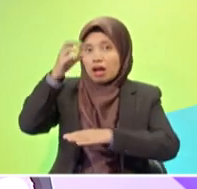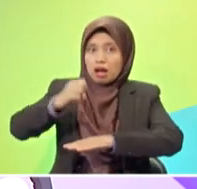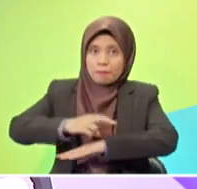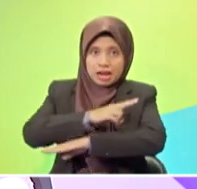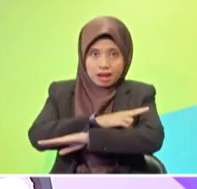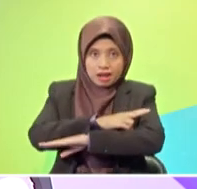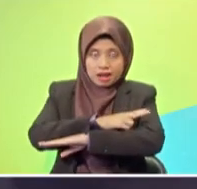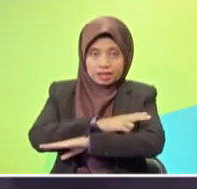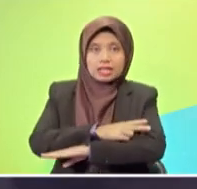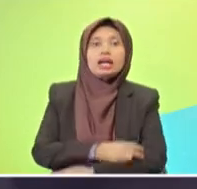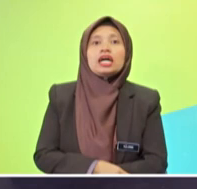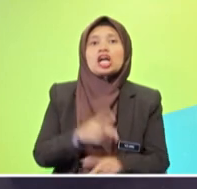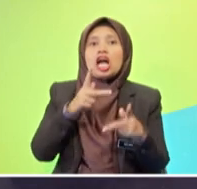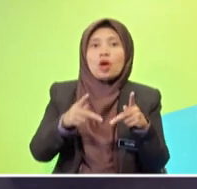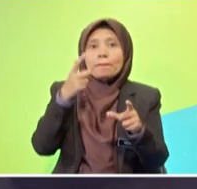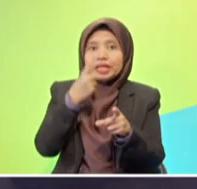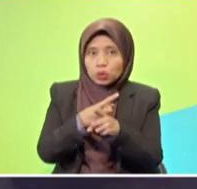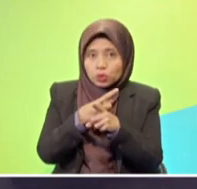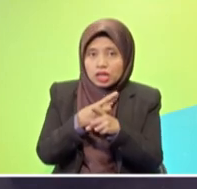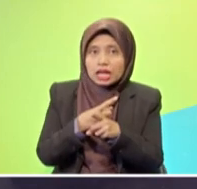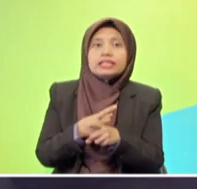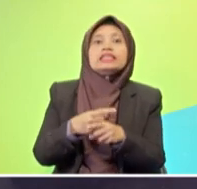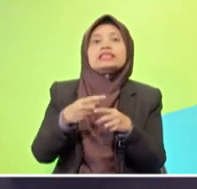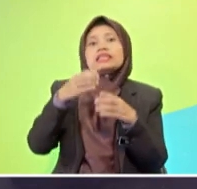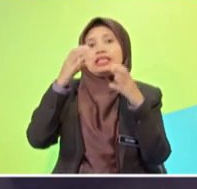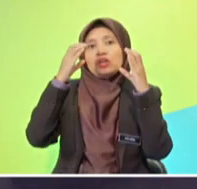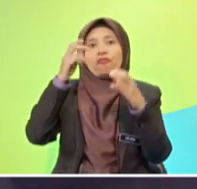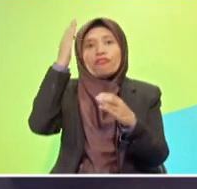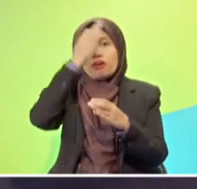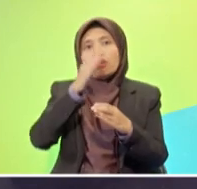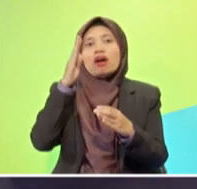jawab kita bagi bintang sebagai peneguhan positif